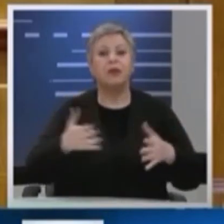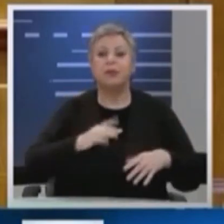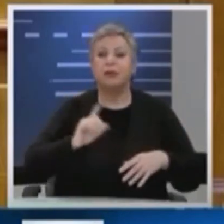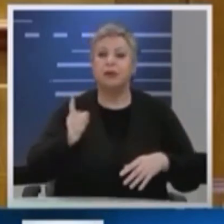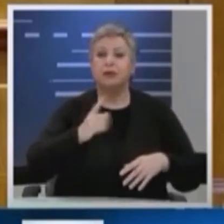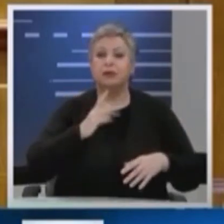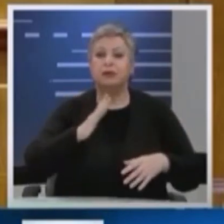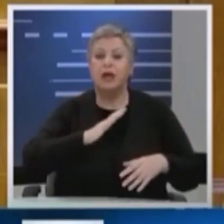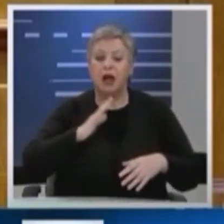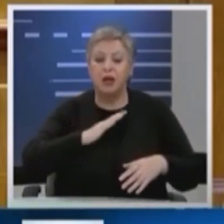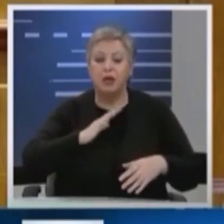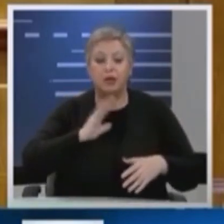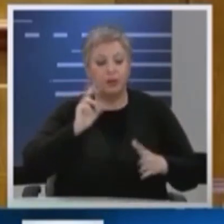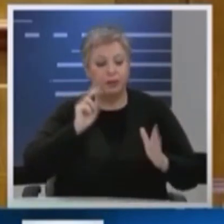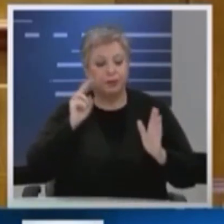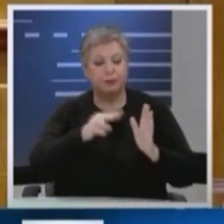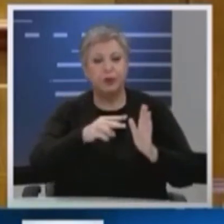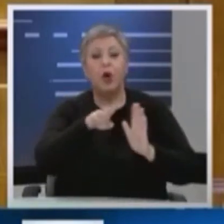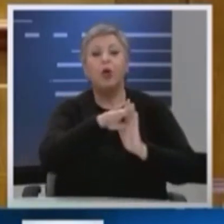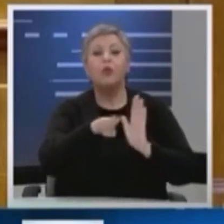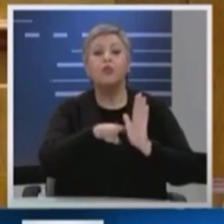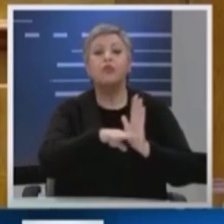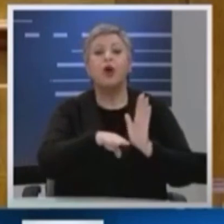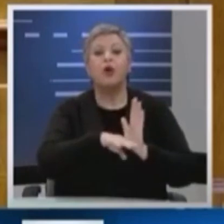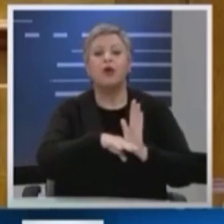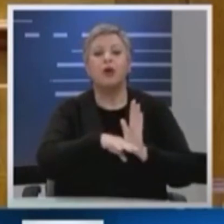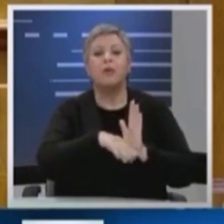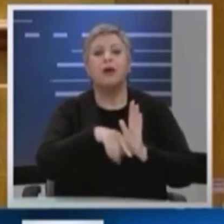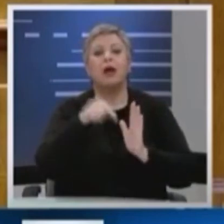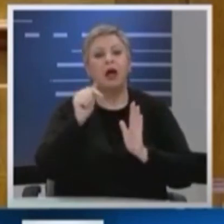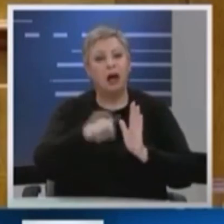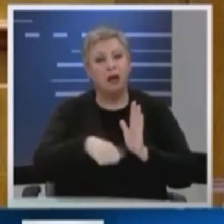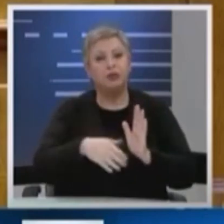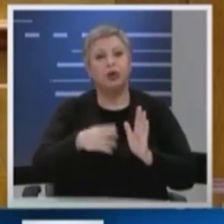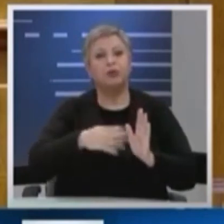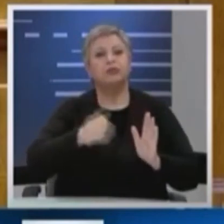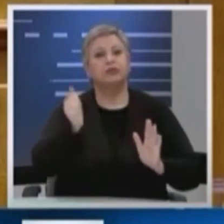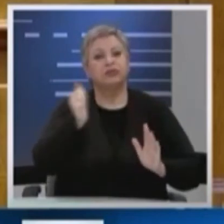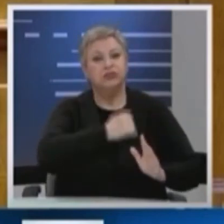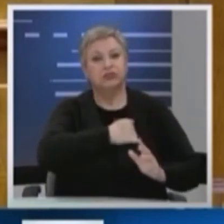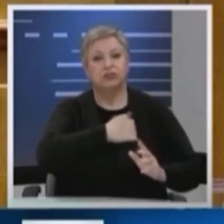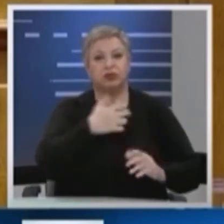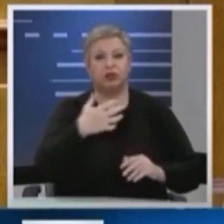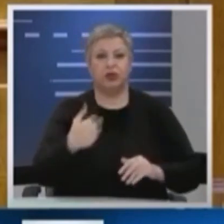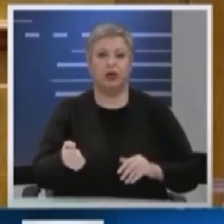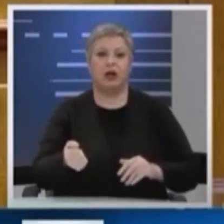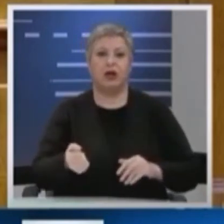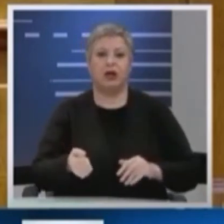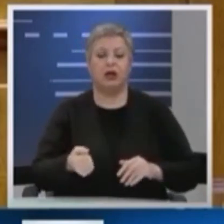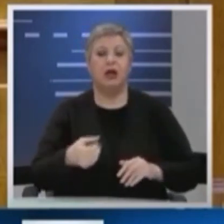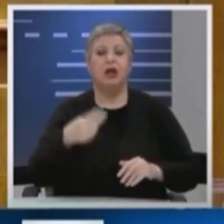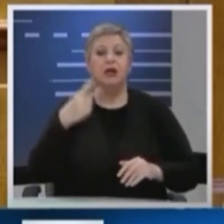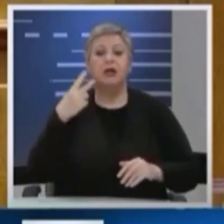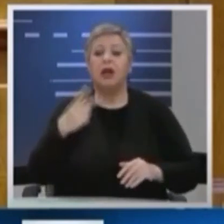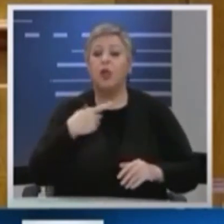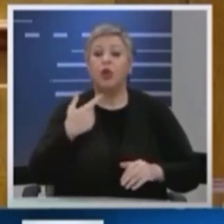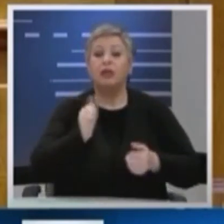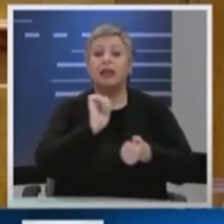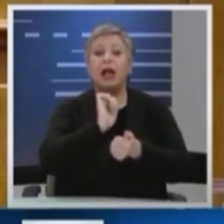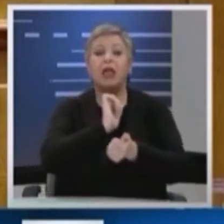και των δεσμεύσεων που έχει αναλάβει, να επαναδιαπραγματευτεί ορισμένες κρίσιμες όψεις αυτών των δεσμεύσεων.